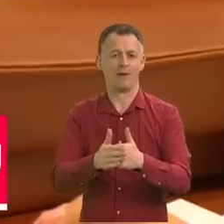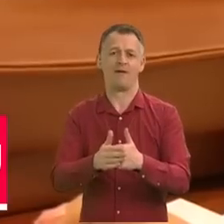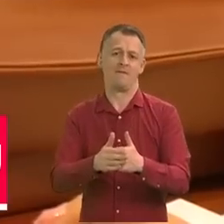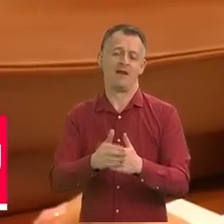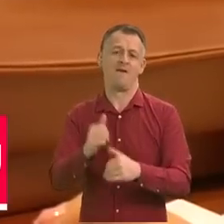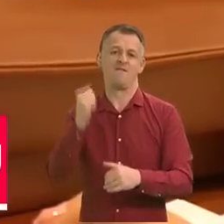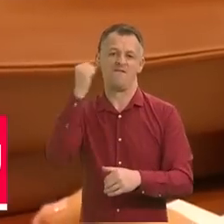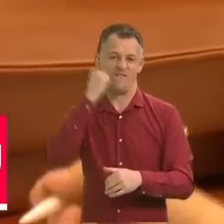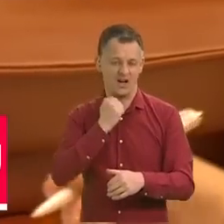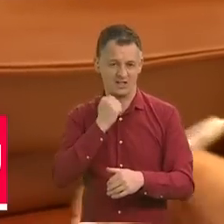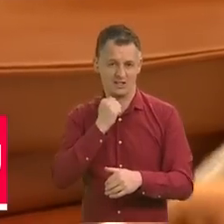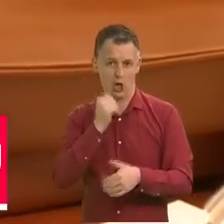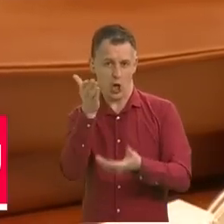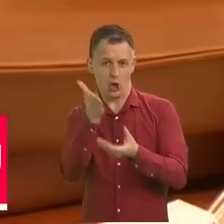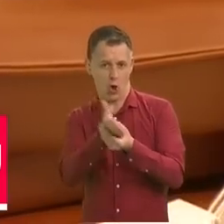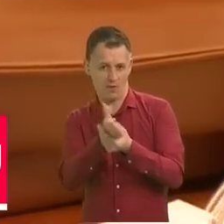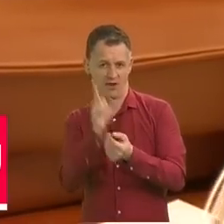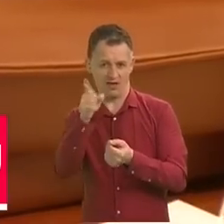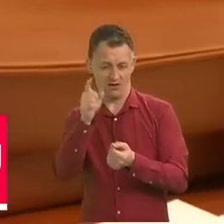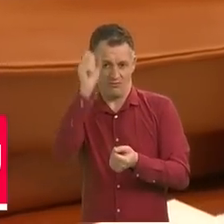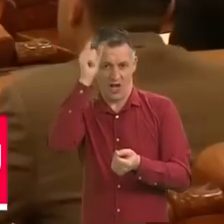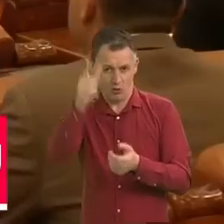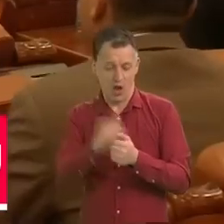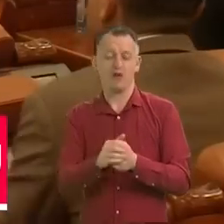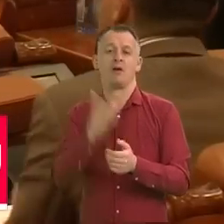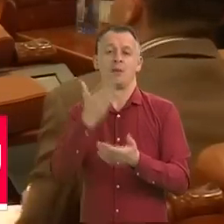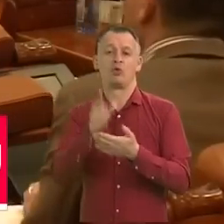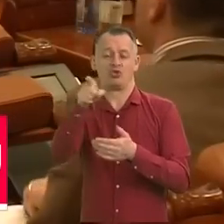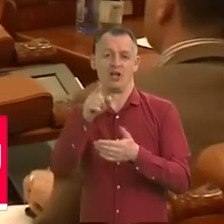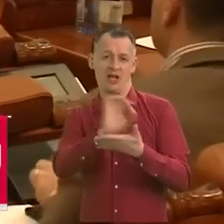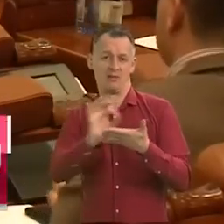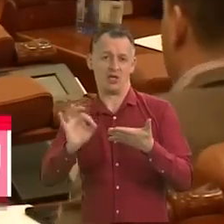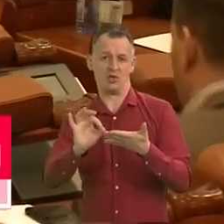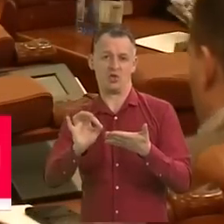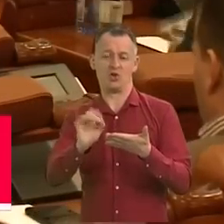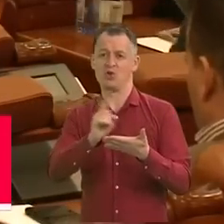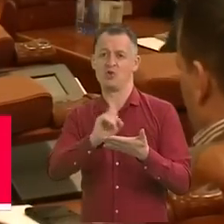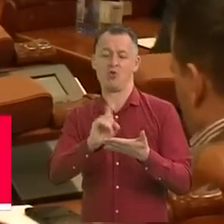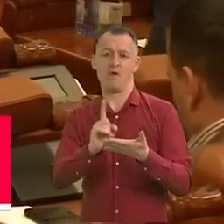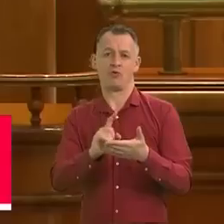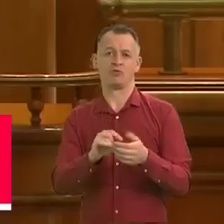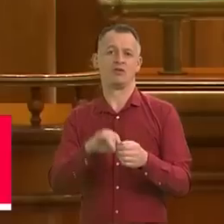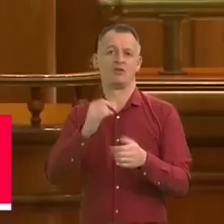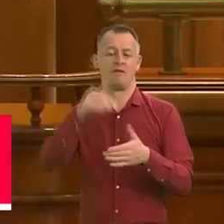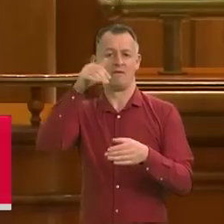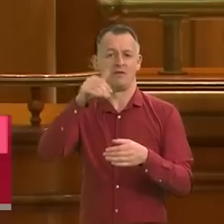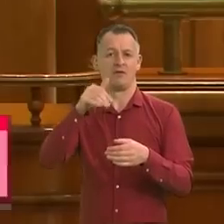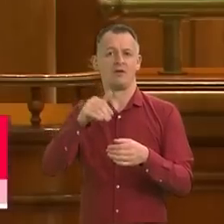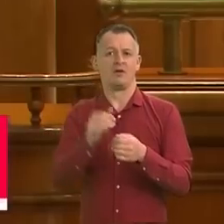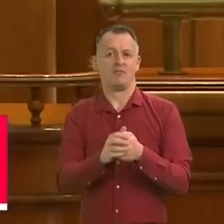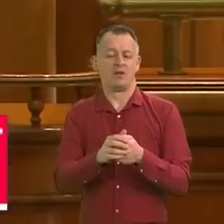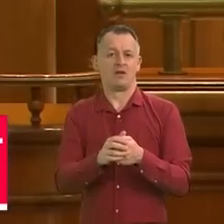intelectual, pentru că nu acele amendamente au fost votate. Ceea ce s-a întâmplat la codul penal este de Kafka,